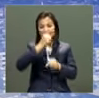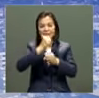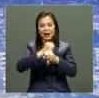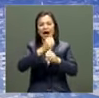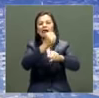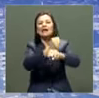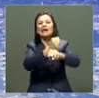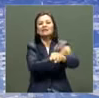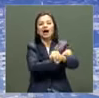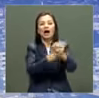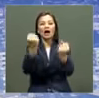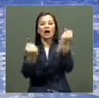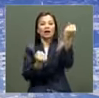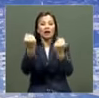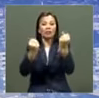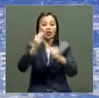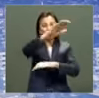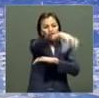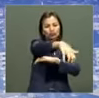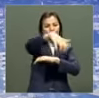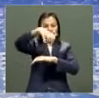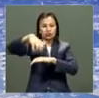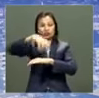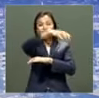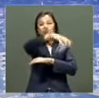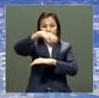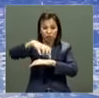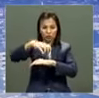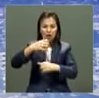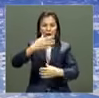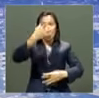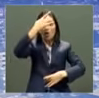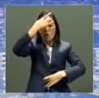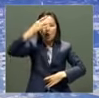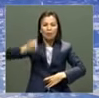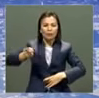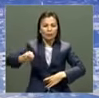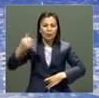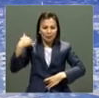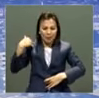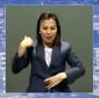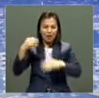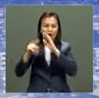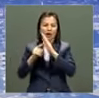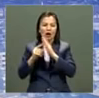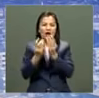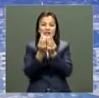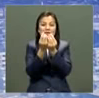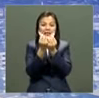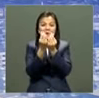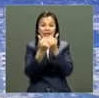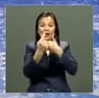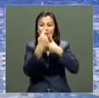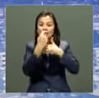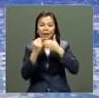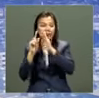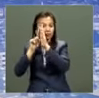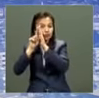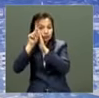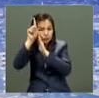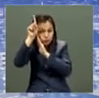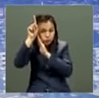ไปขับรถแบ็คโฮมีโรคประจำตัวเหมือนกันครับคนนี้คือความดันโลหิตสูง